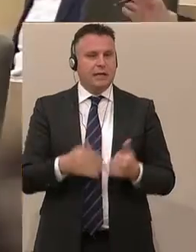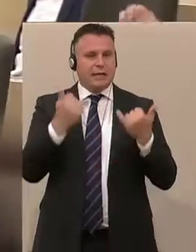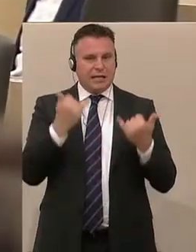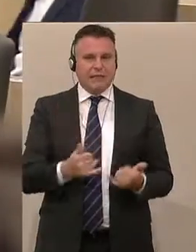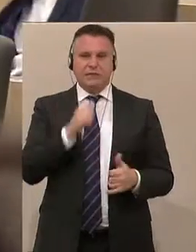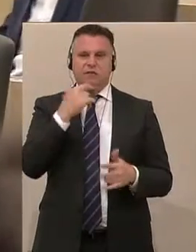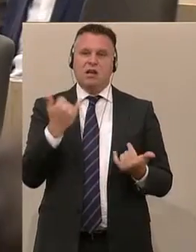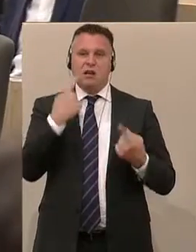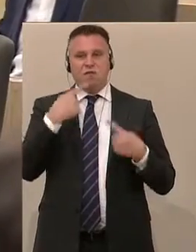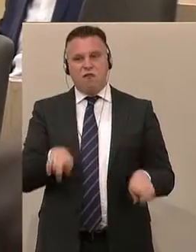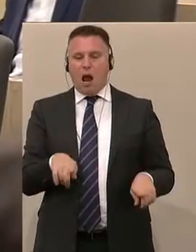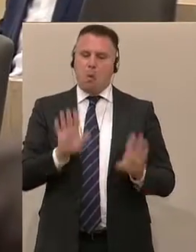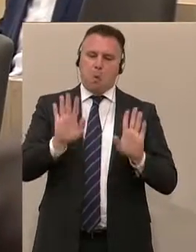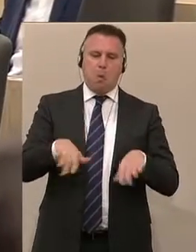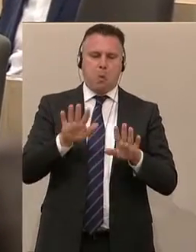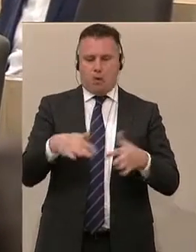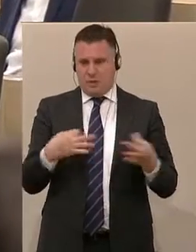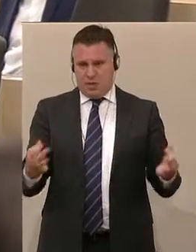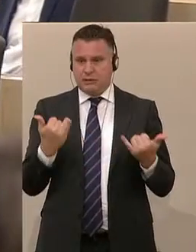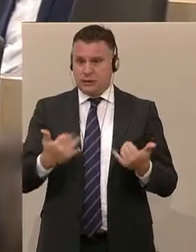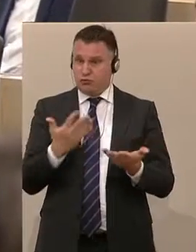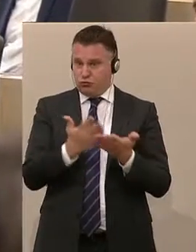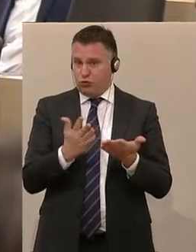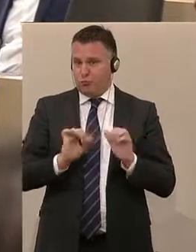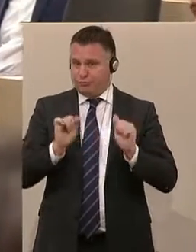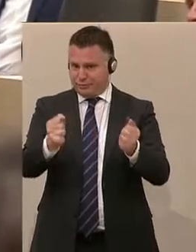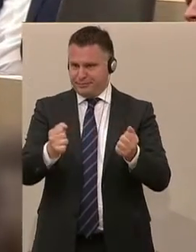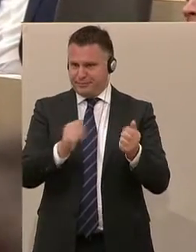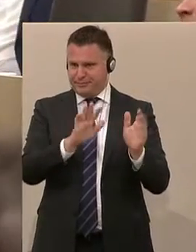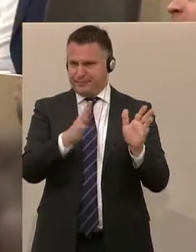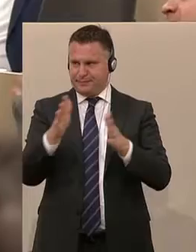mehr gefaulenzt, sehr geehrte Damen und Herren. Das ist ja das Schöne.